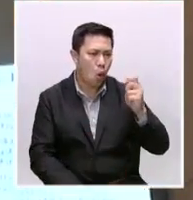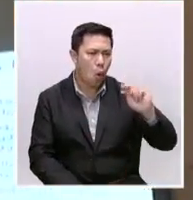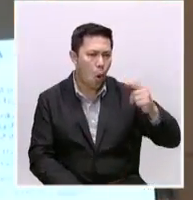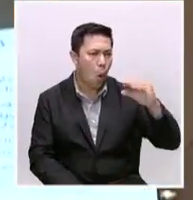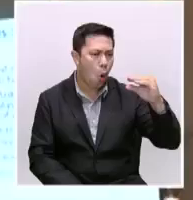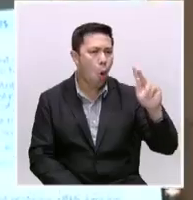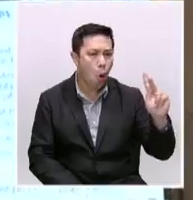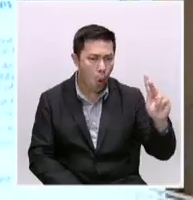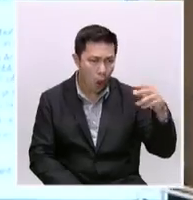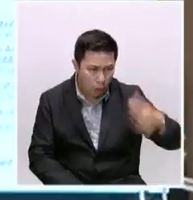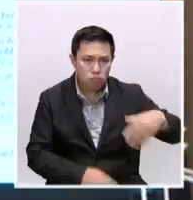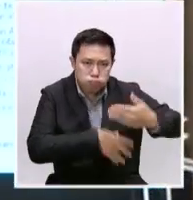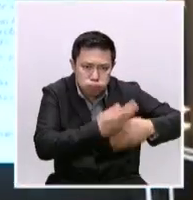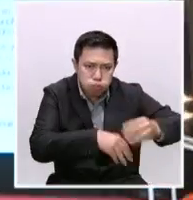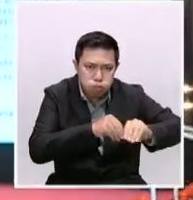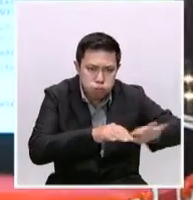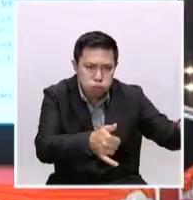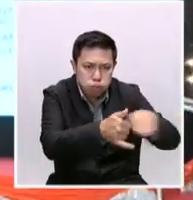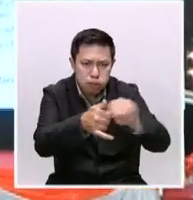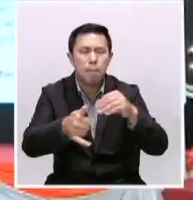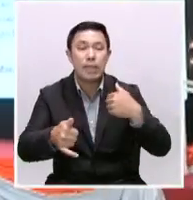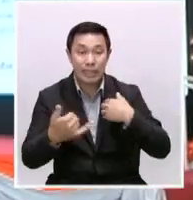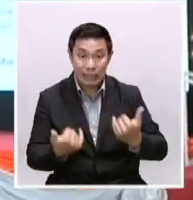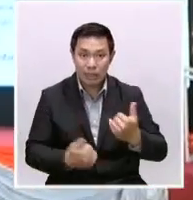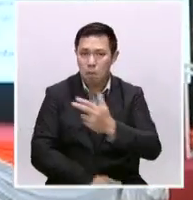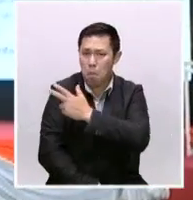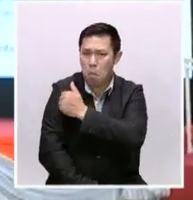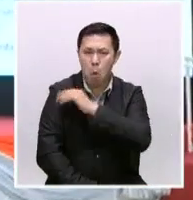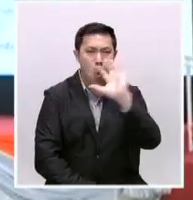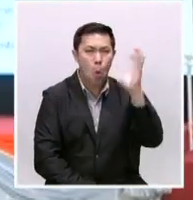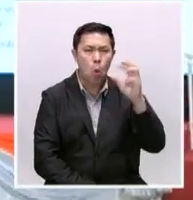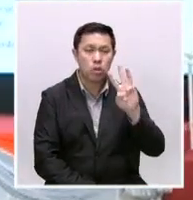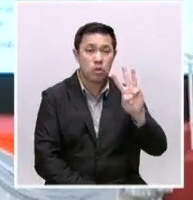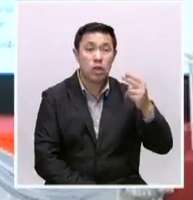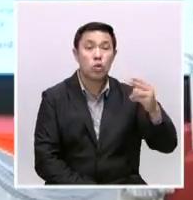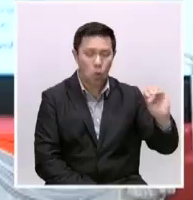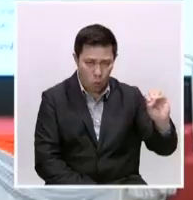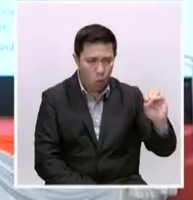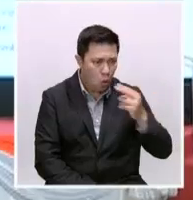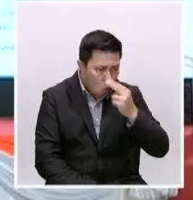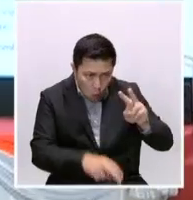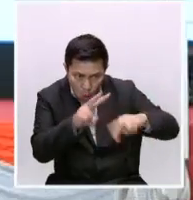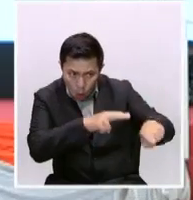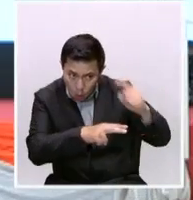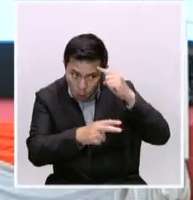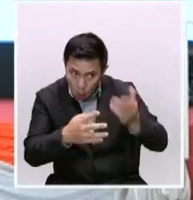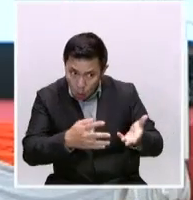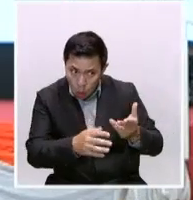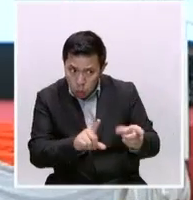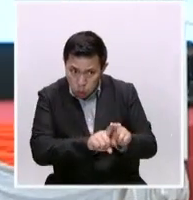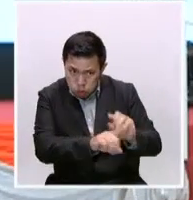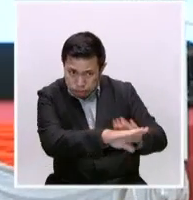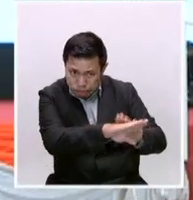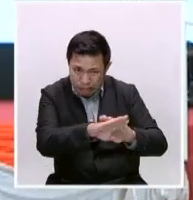างต่อเนื่องค่ะซึ่งขณะนี้องค์การอนามัยโลกก็อยู่ระหว่างการพิจารณาปรับระดับการเฝ้าระวังของโรคเพิ่มขึ้น